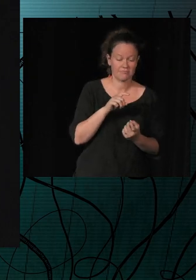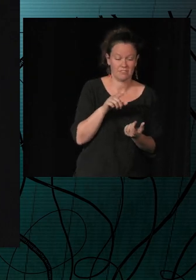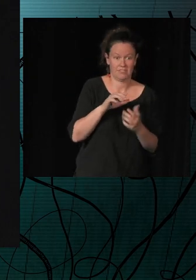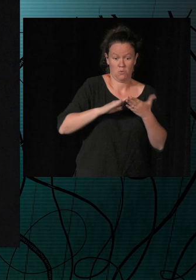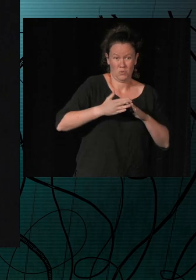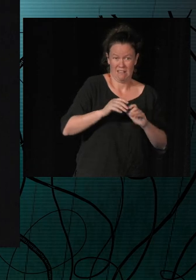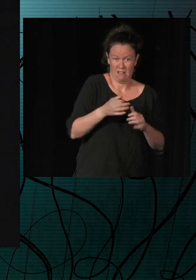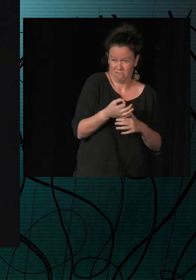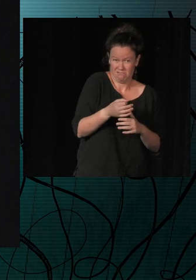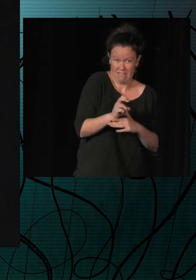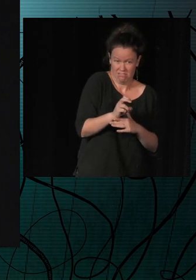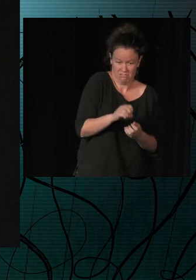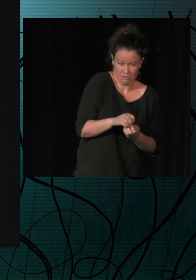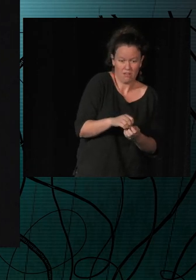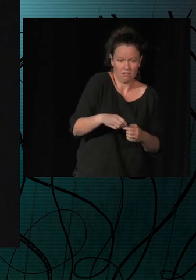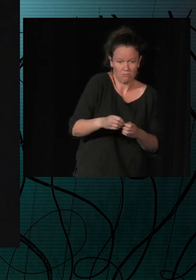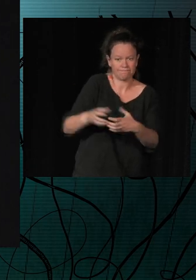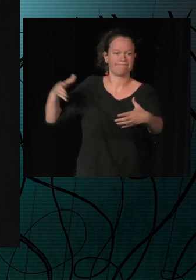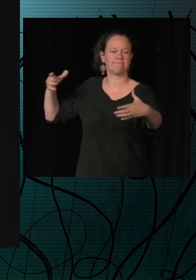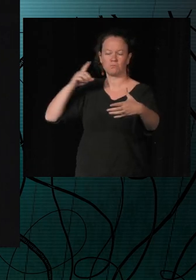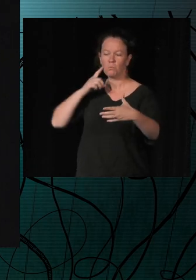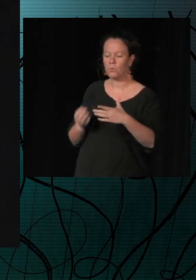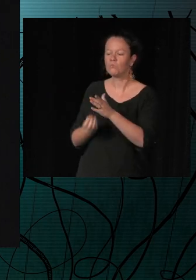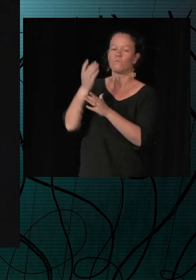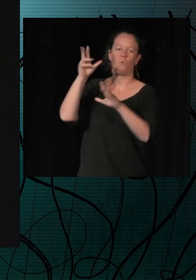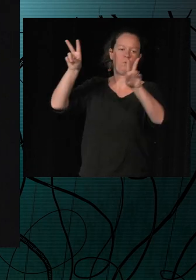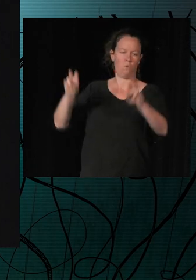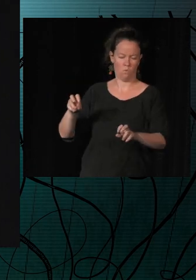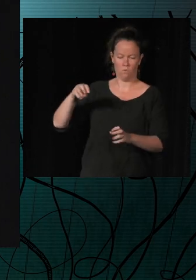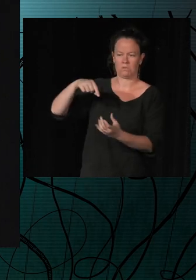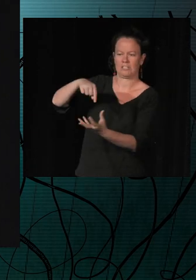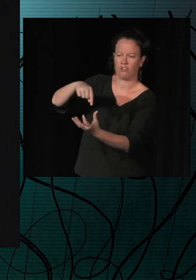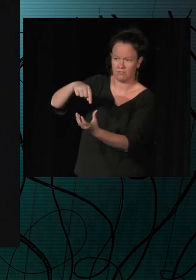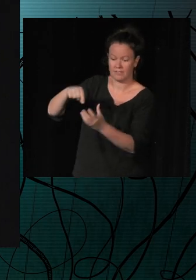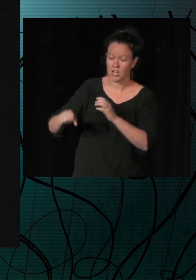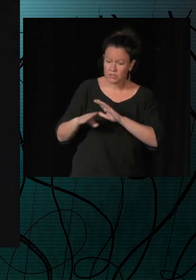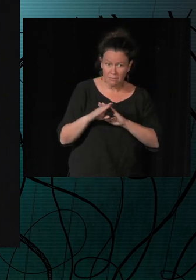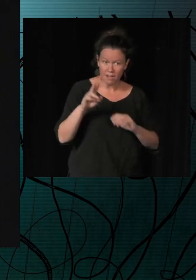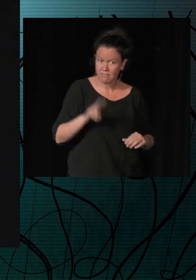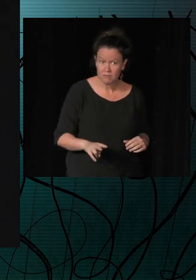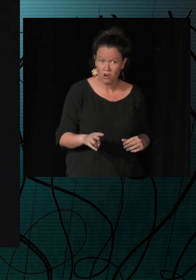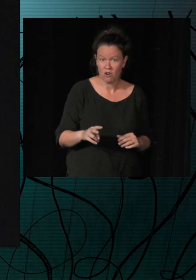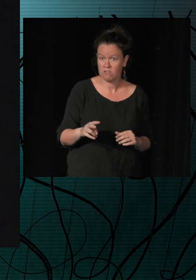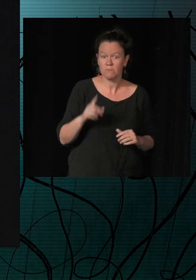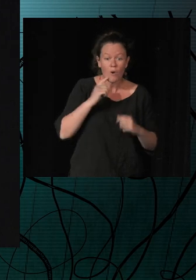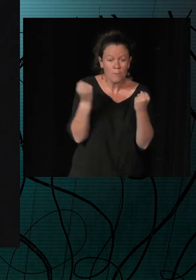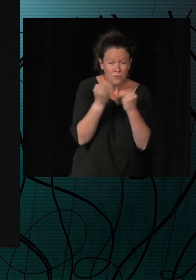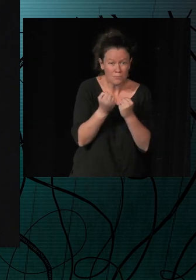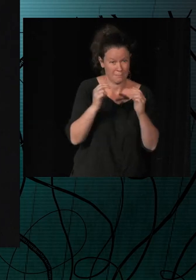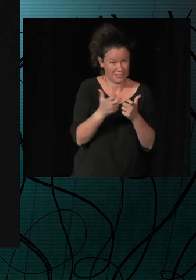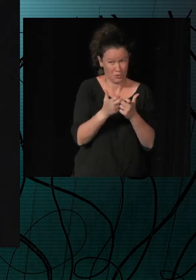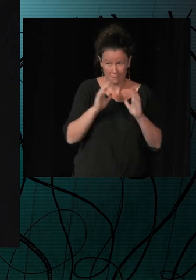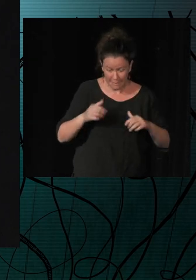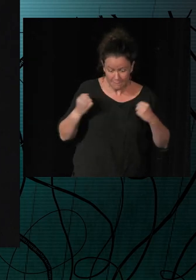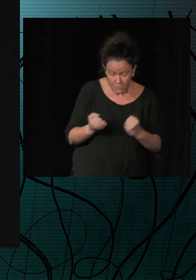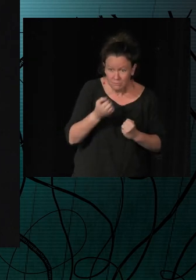la l'une des premières bande annonces Dark Souls enfin quand ils ont fait l'adition prép par sudai justement c'était il montrer des morts à répétition regardez vous allez vous allez mourir tout le temps vous allez en